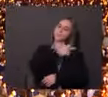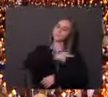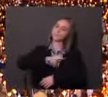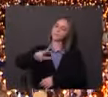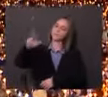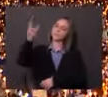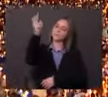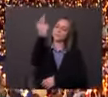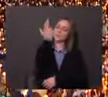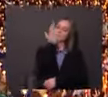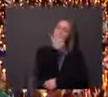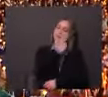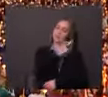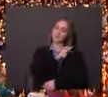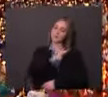saeculorum.